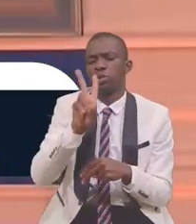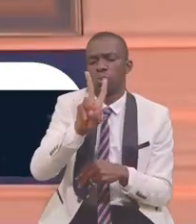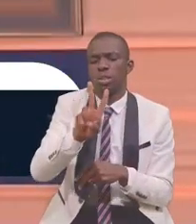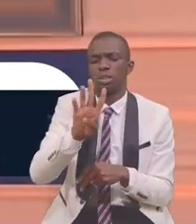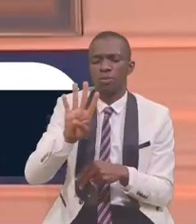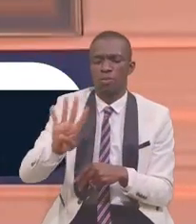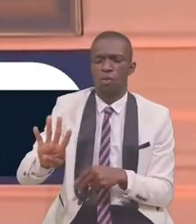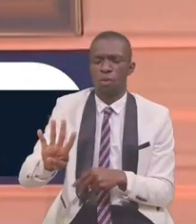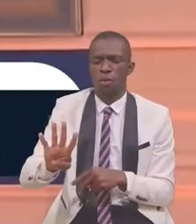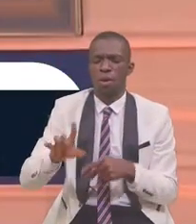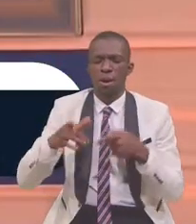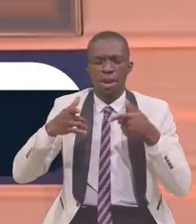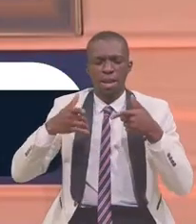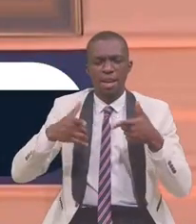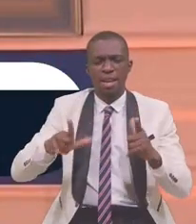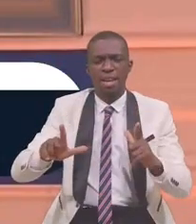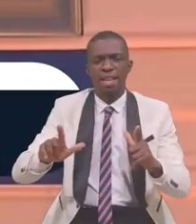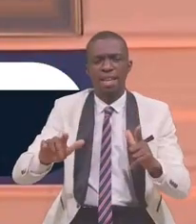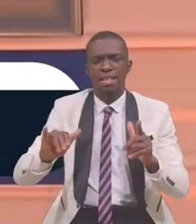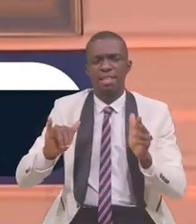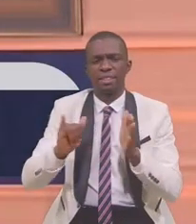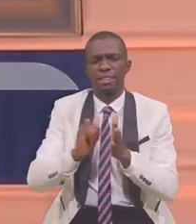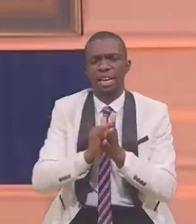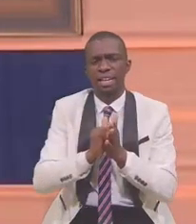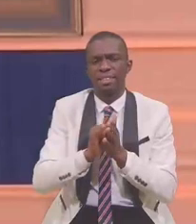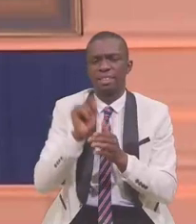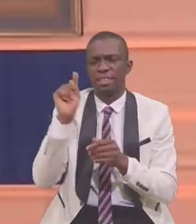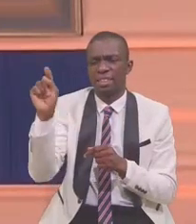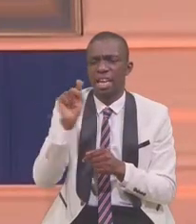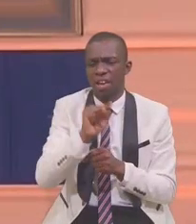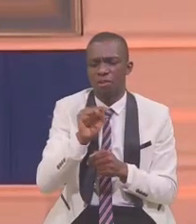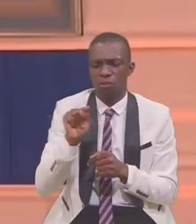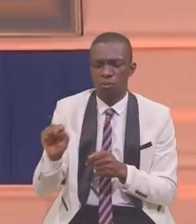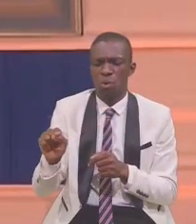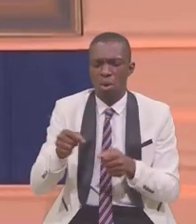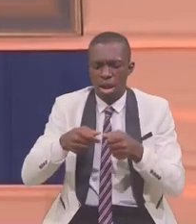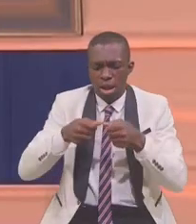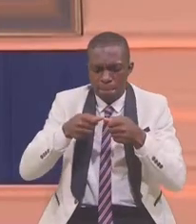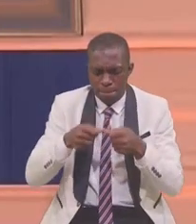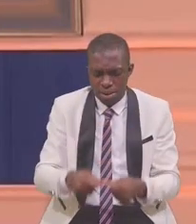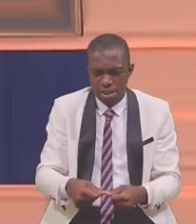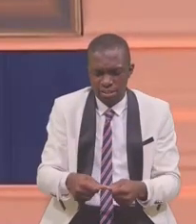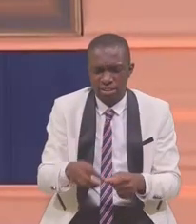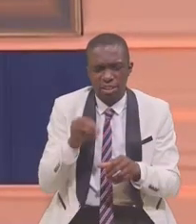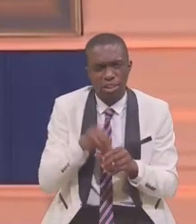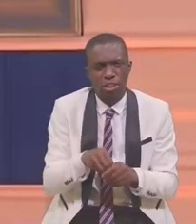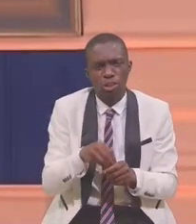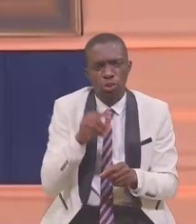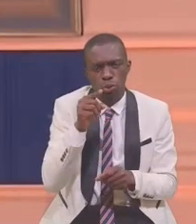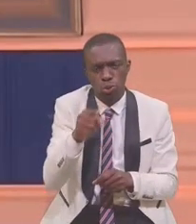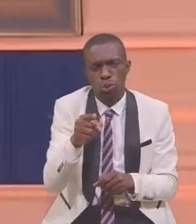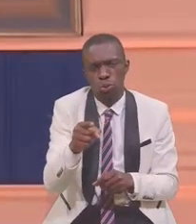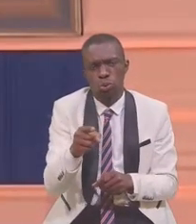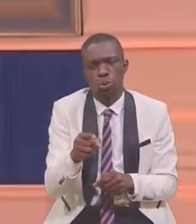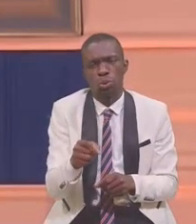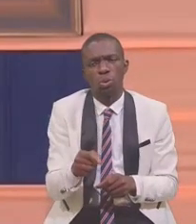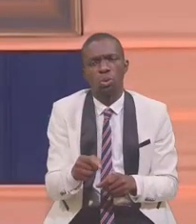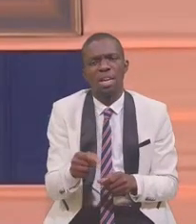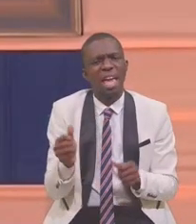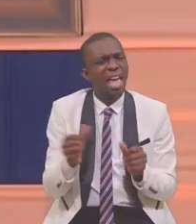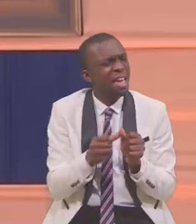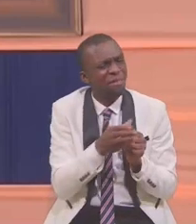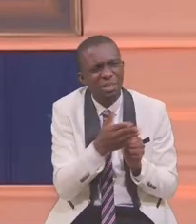1 Jean 2, 24. Que ce que vous avez entendu dès le commencement demeure en vous. Tout ce que vous apprenez, tout ce que vous